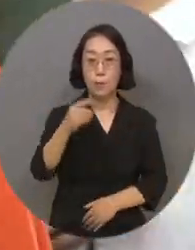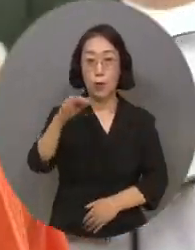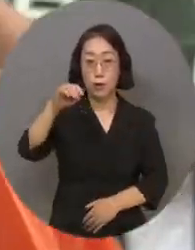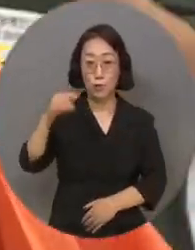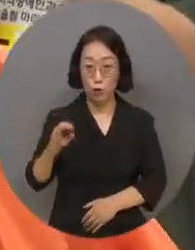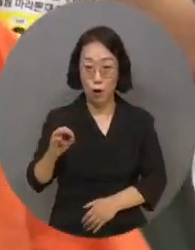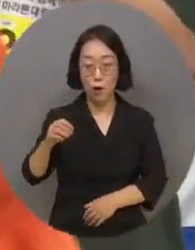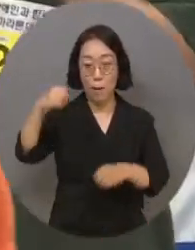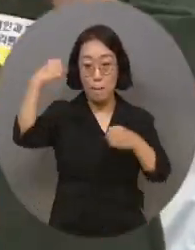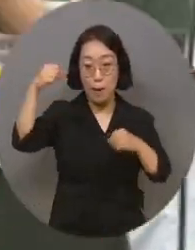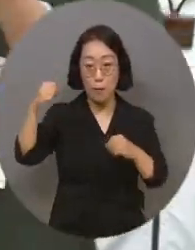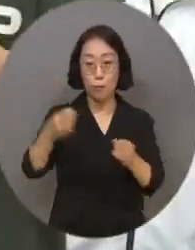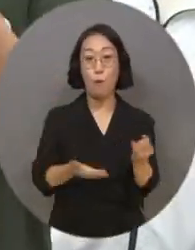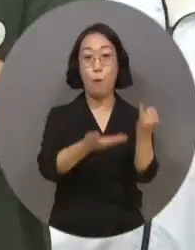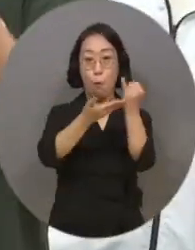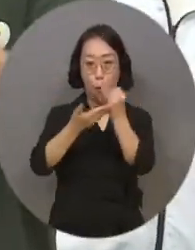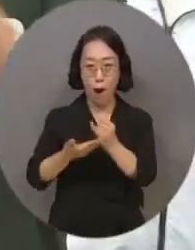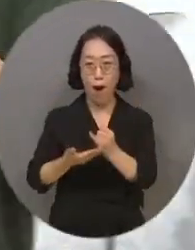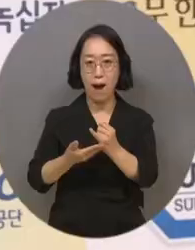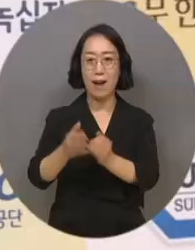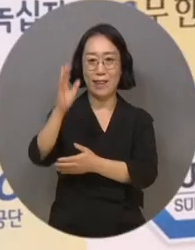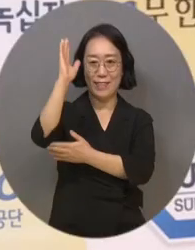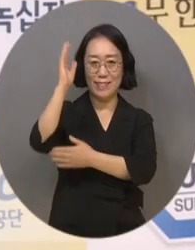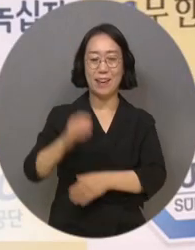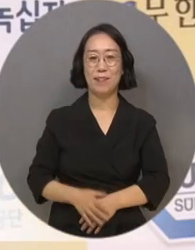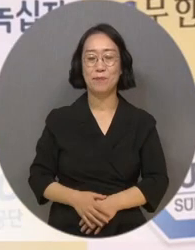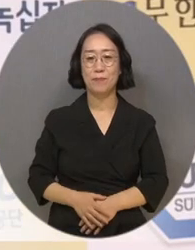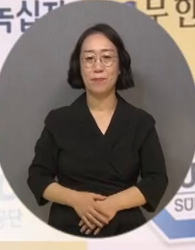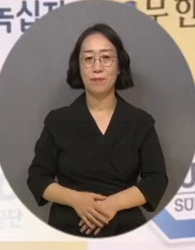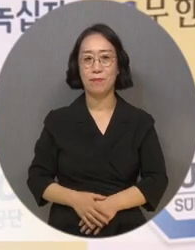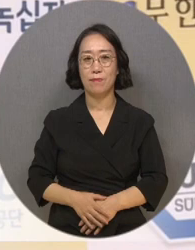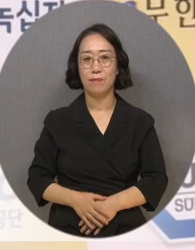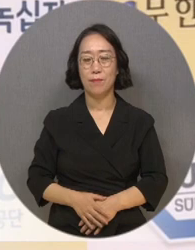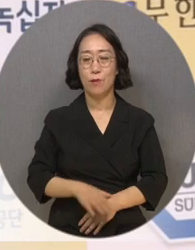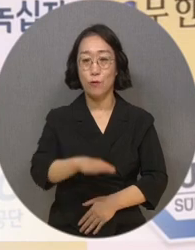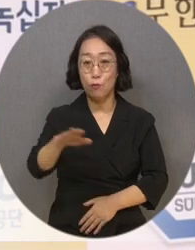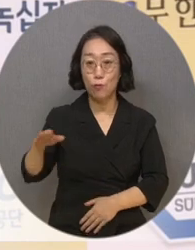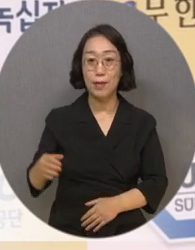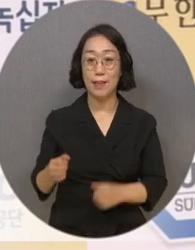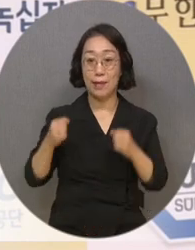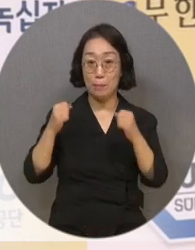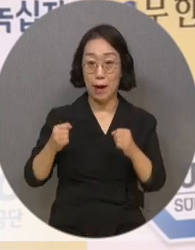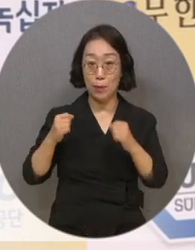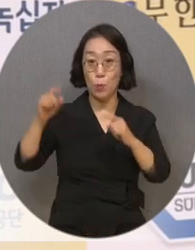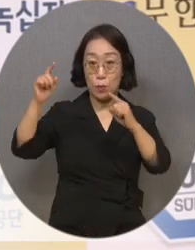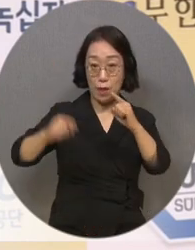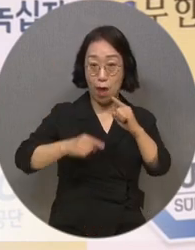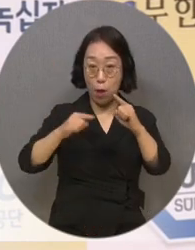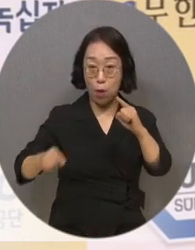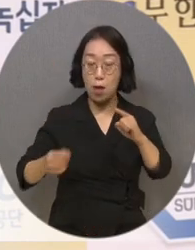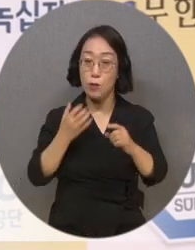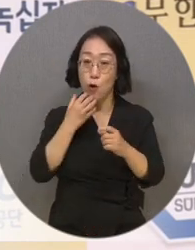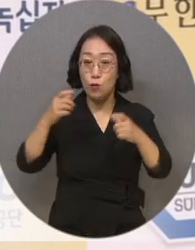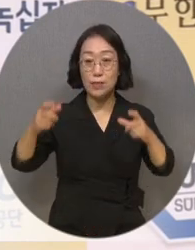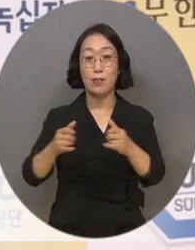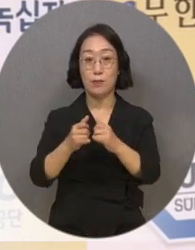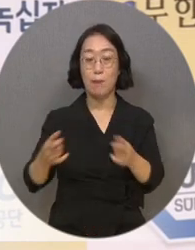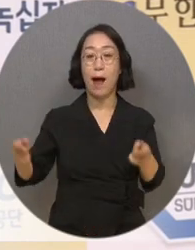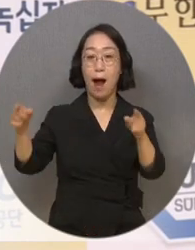씨도 참석해 자리를 빛냈습니다. 우리 어울림 마라톤 대회가 서울 시민들과